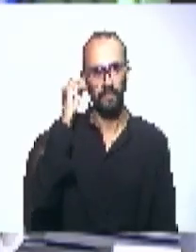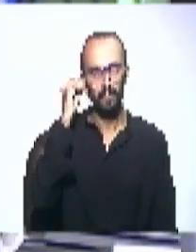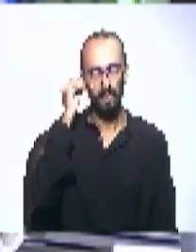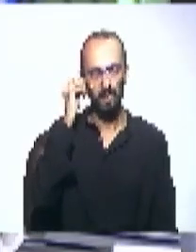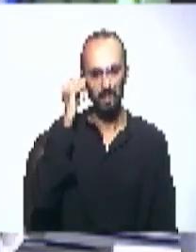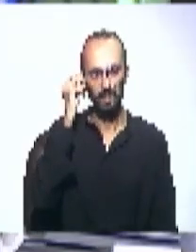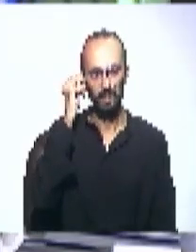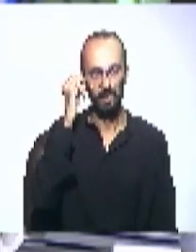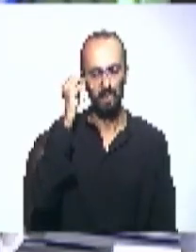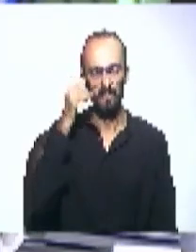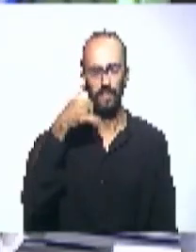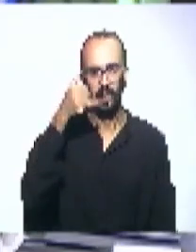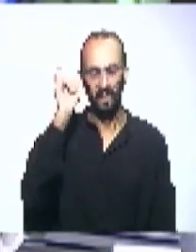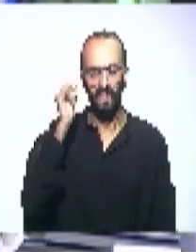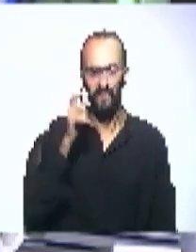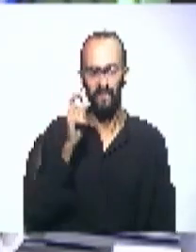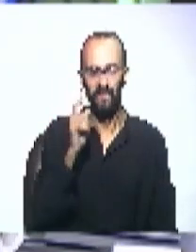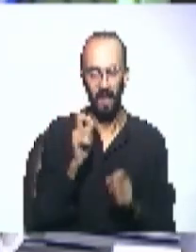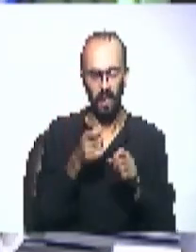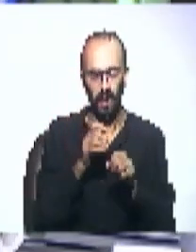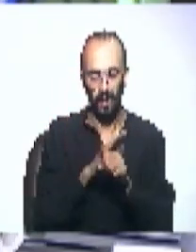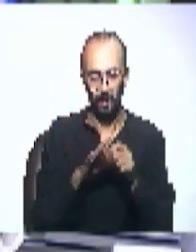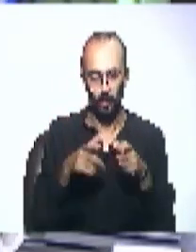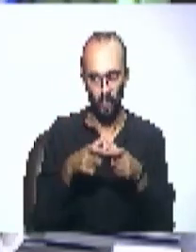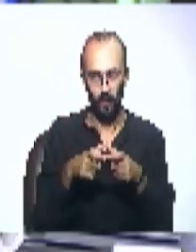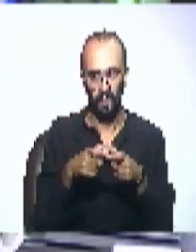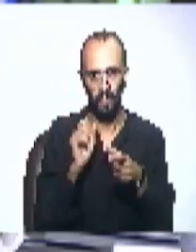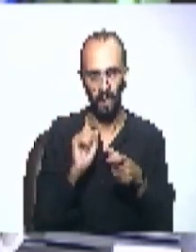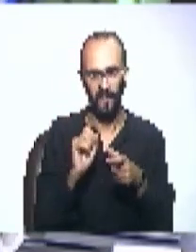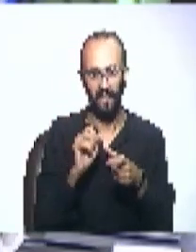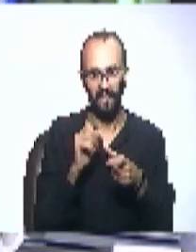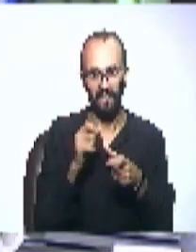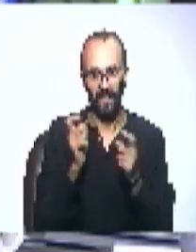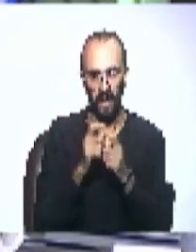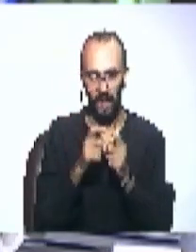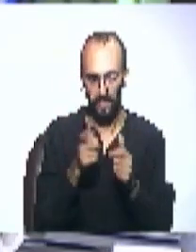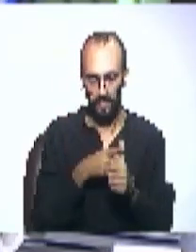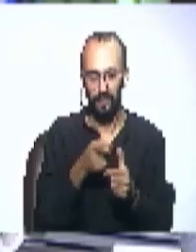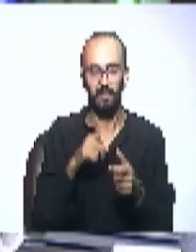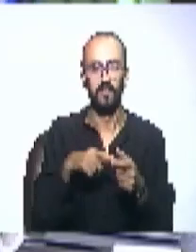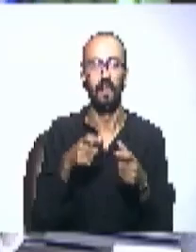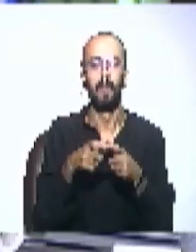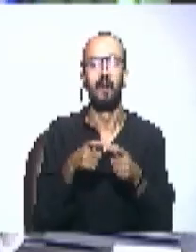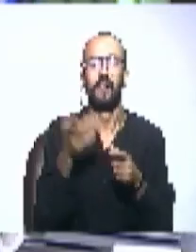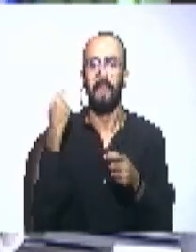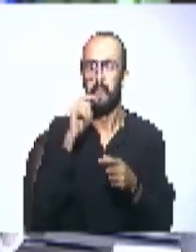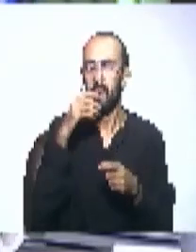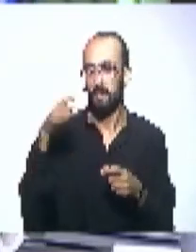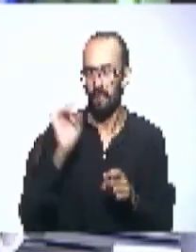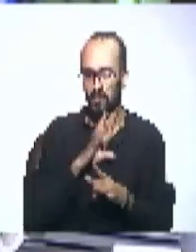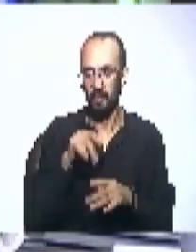لانشون الفراخ، عملنا بولوبيف اللحمة، عملنا همبرجر اللحمة قبل كده، عملنا همبرجر الفراخ،